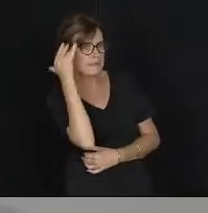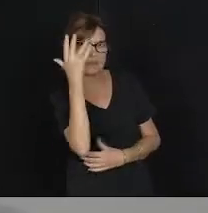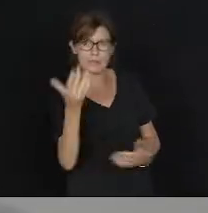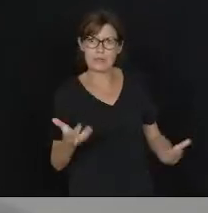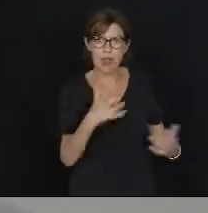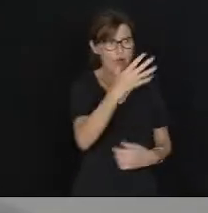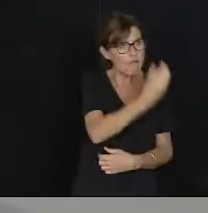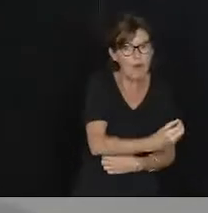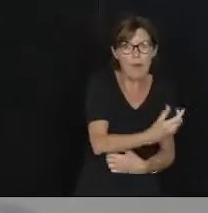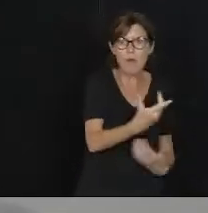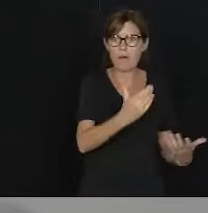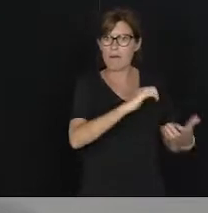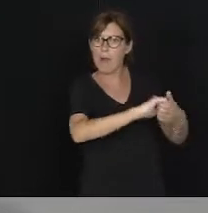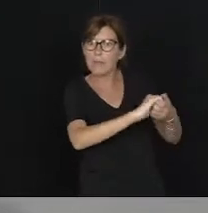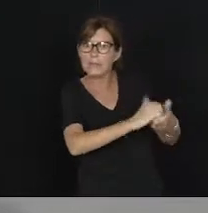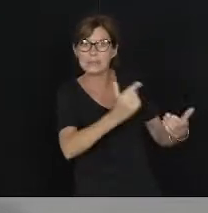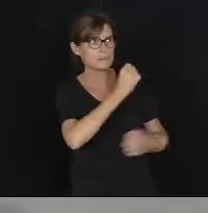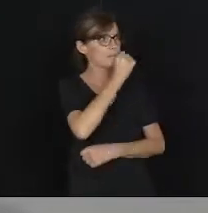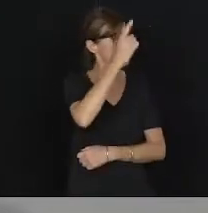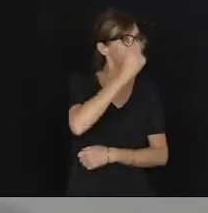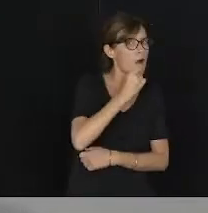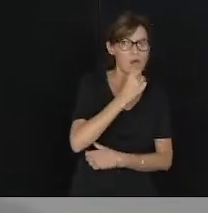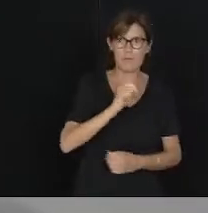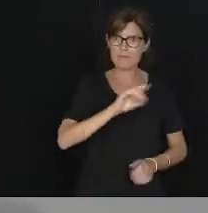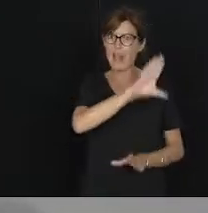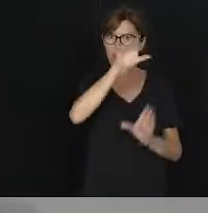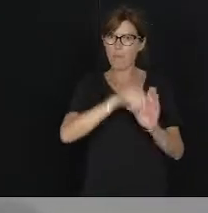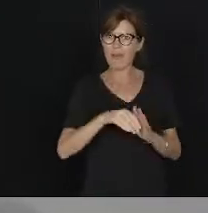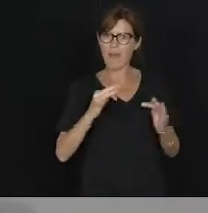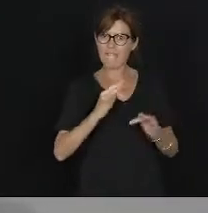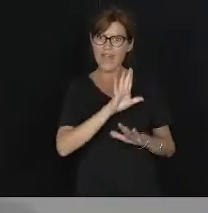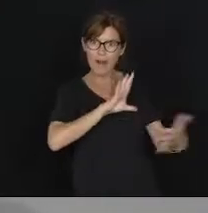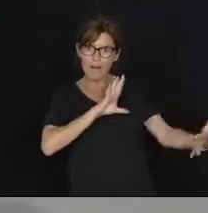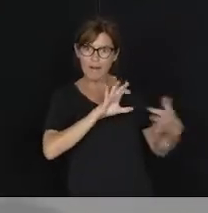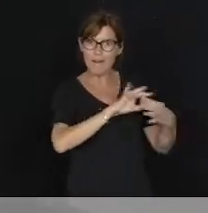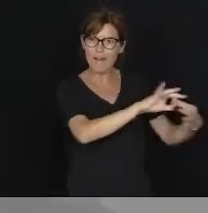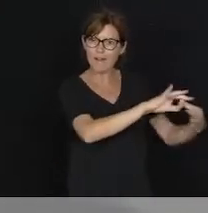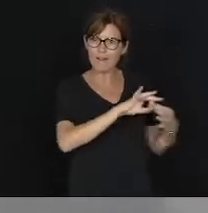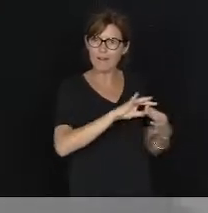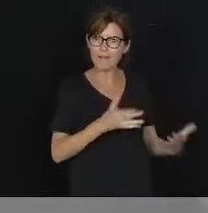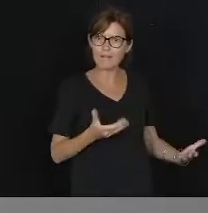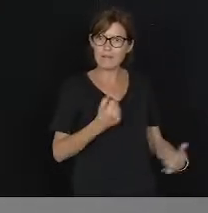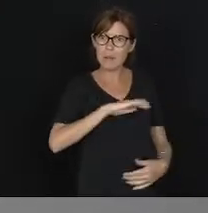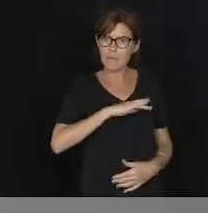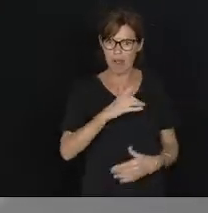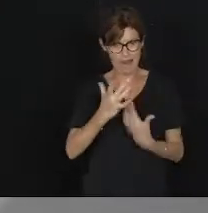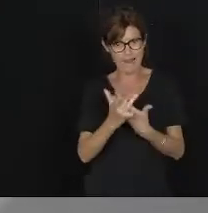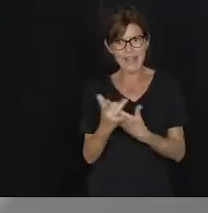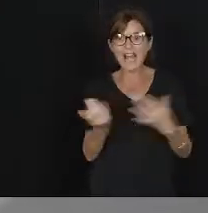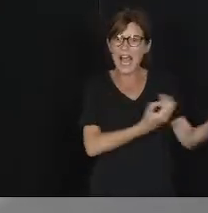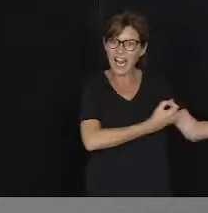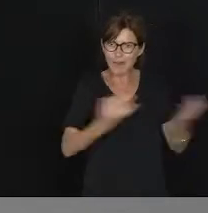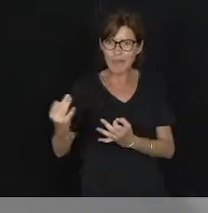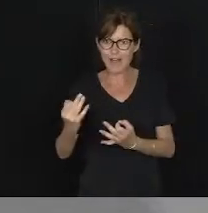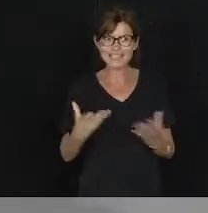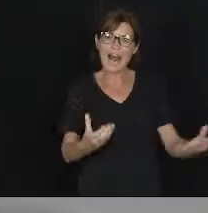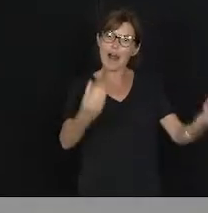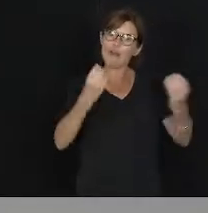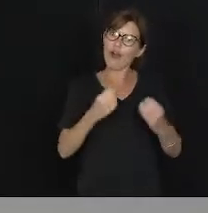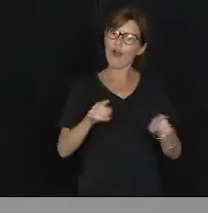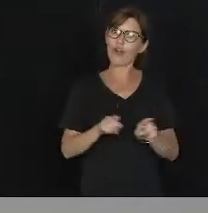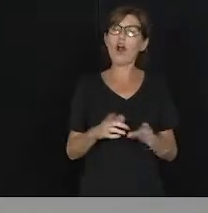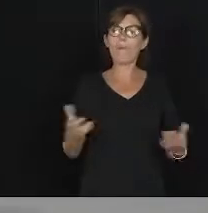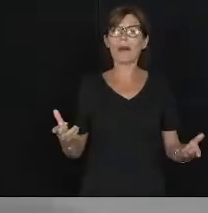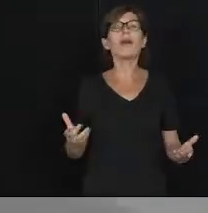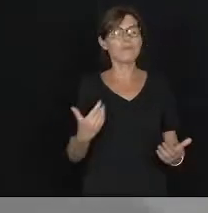importante, mais aussi la solidité du lien qui les unit à leur conjointe, parce que la régularité de l'écriture devient peu à peu